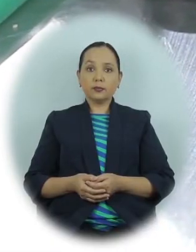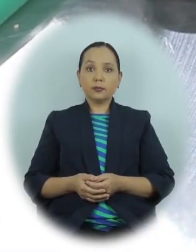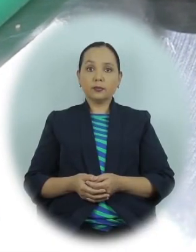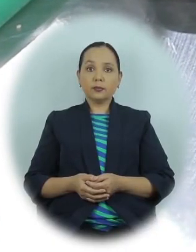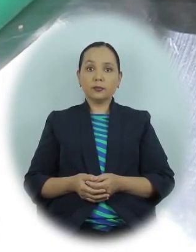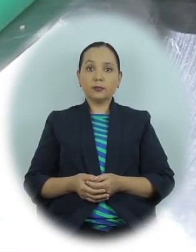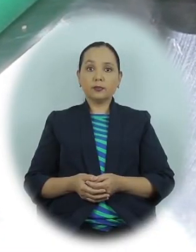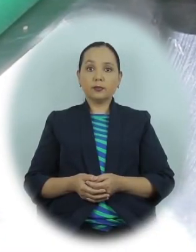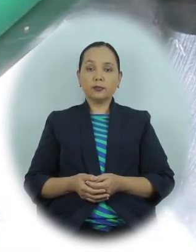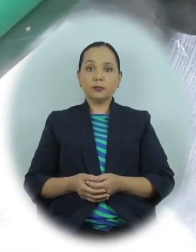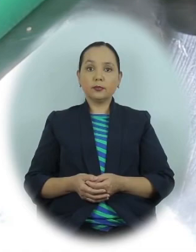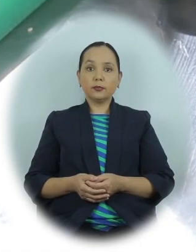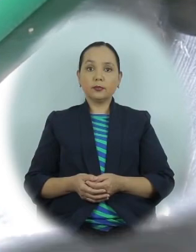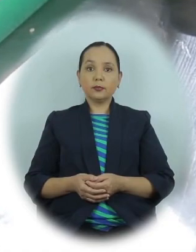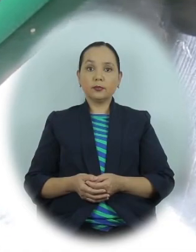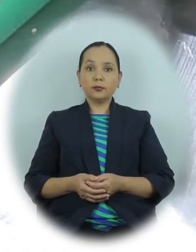и